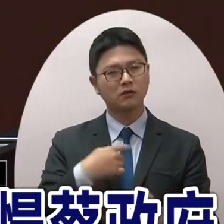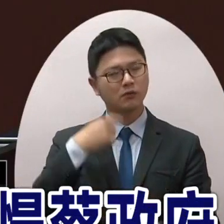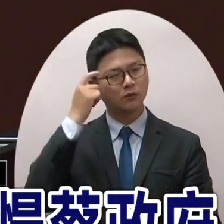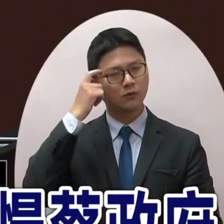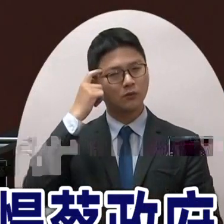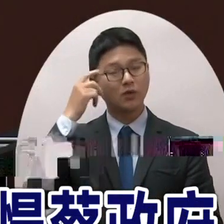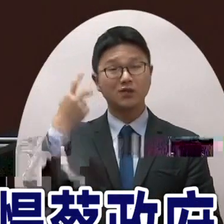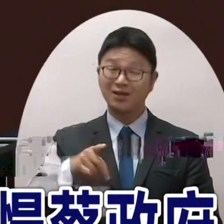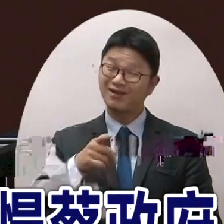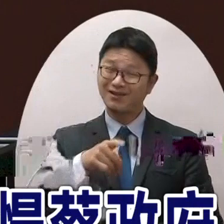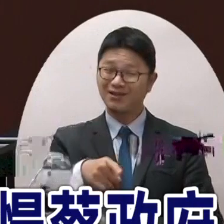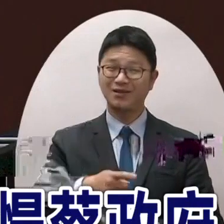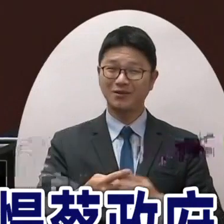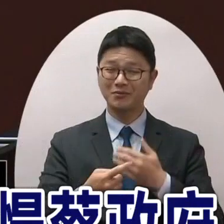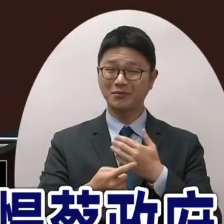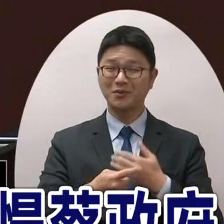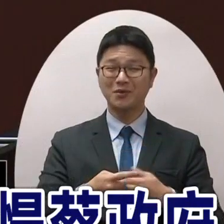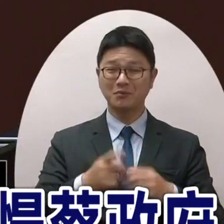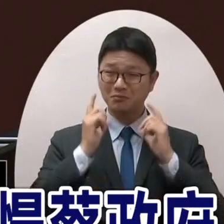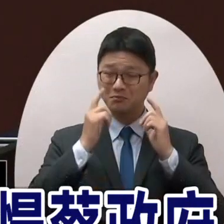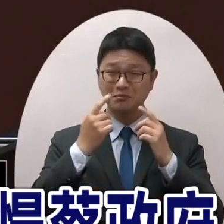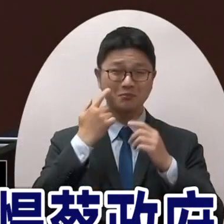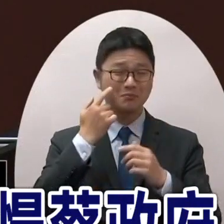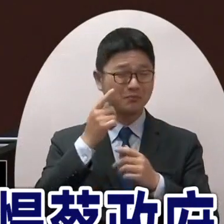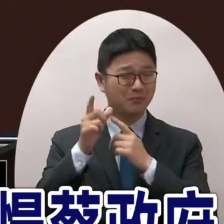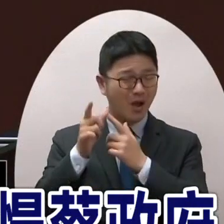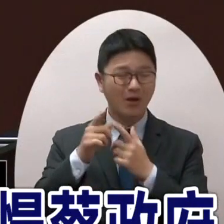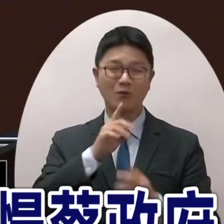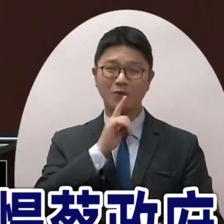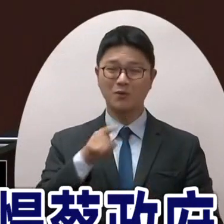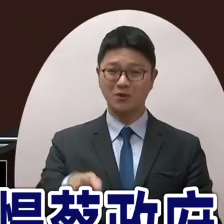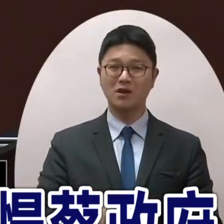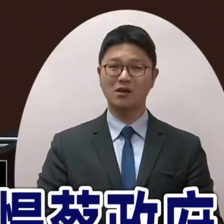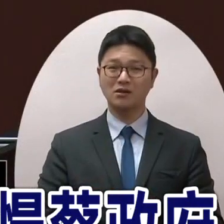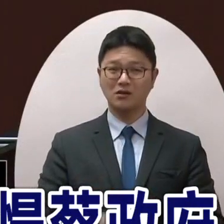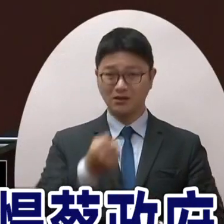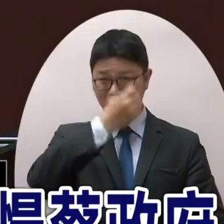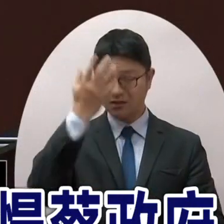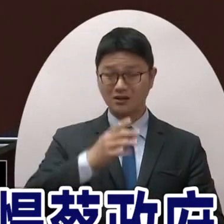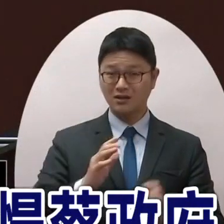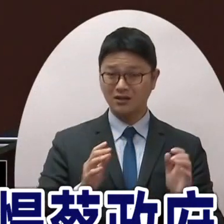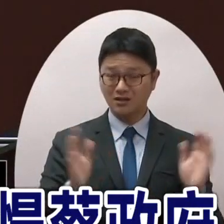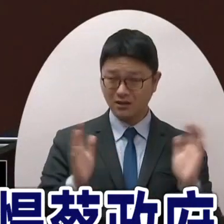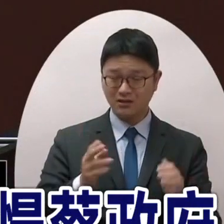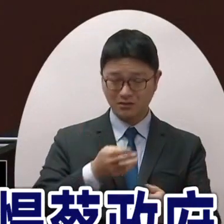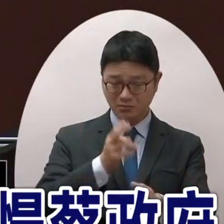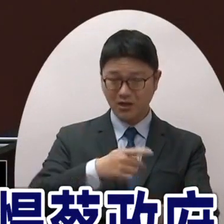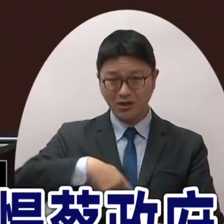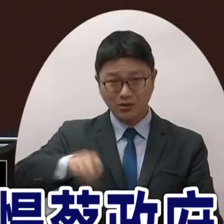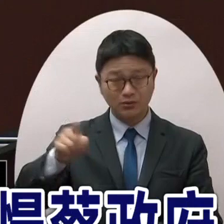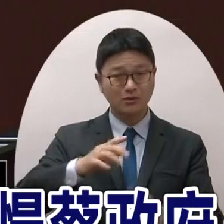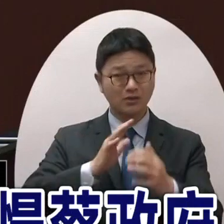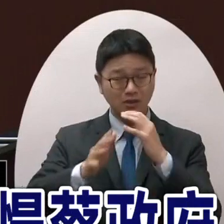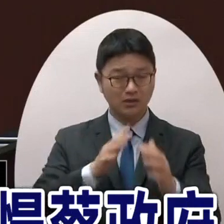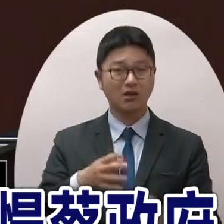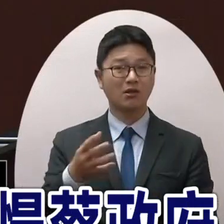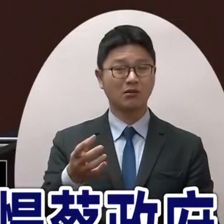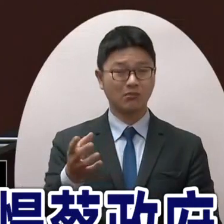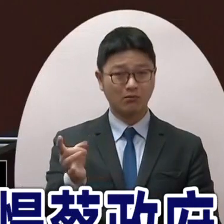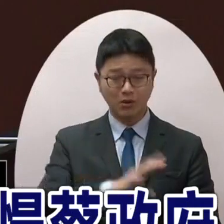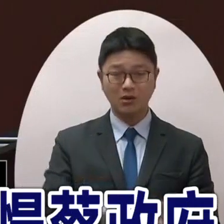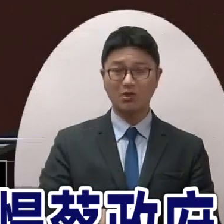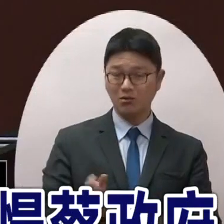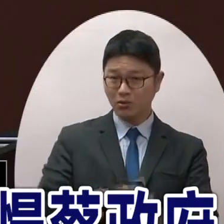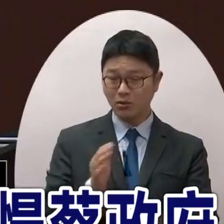朋友送到前线，前线没有把年轻朋友送到战场上面，军需